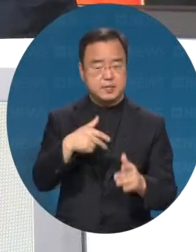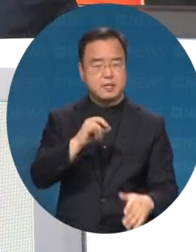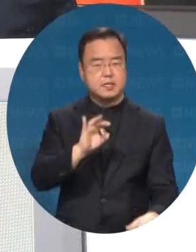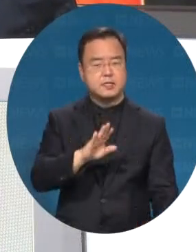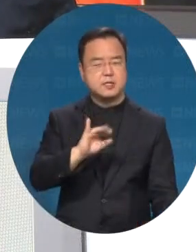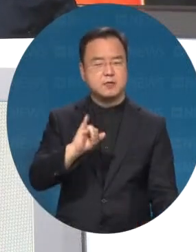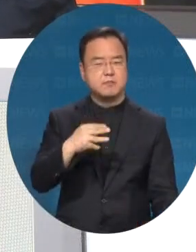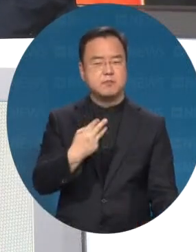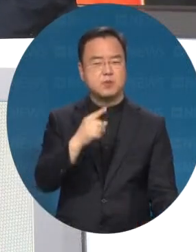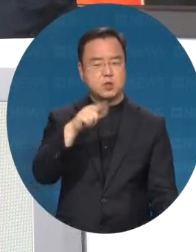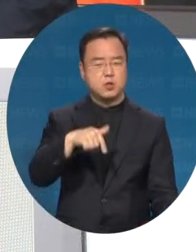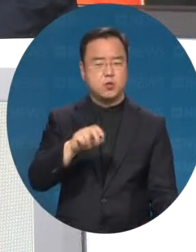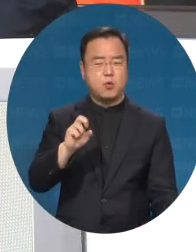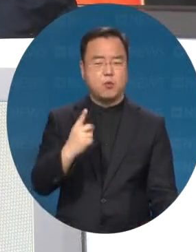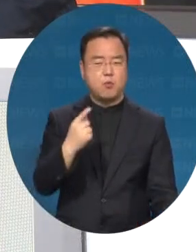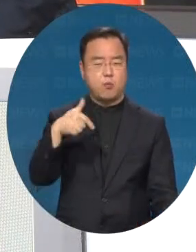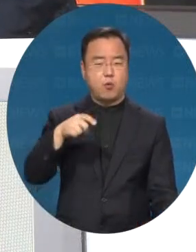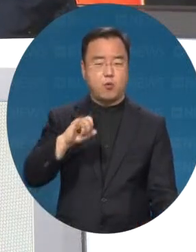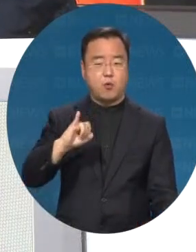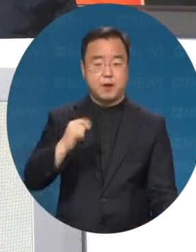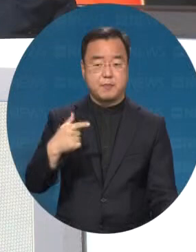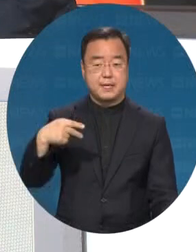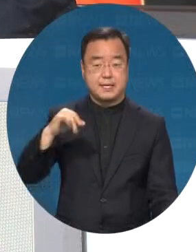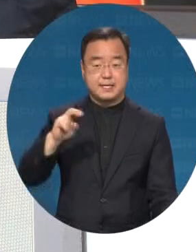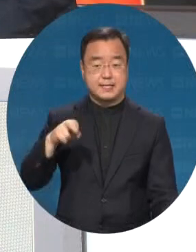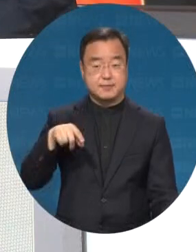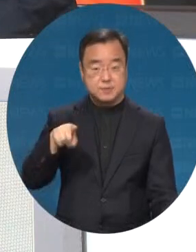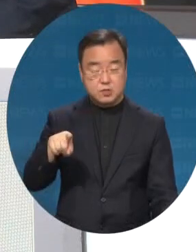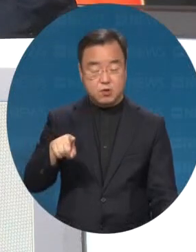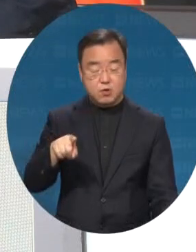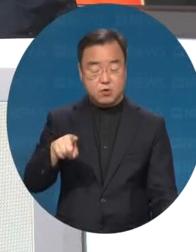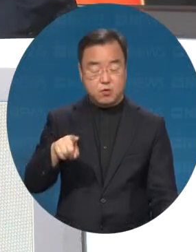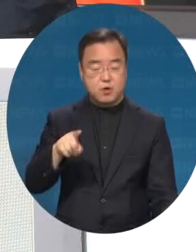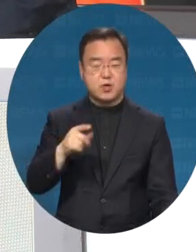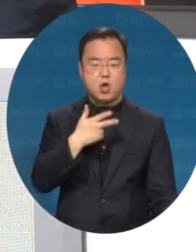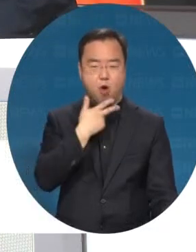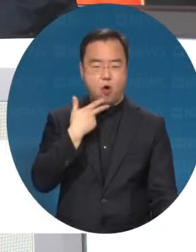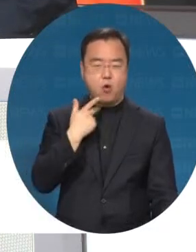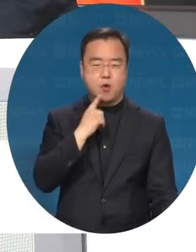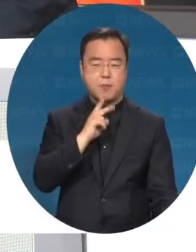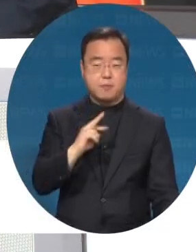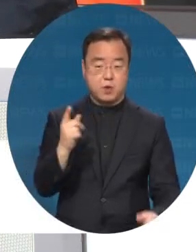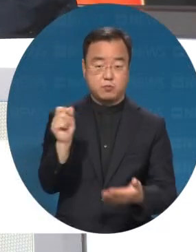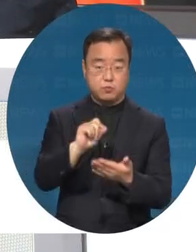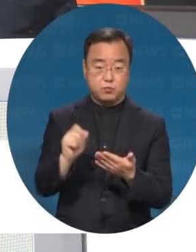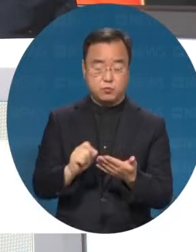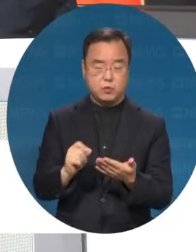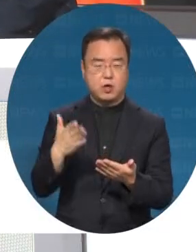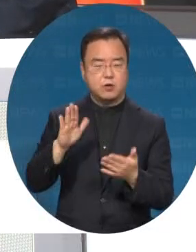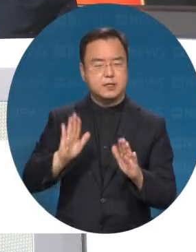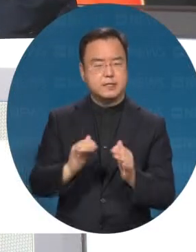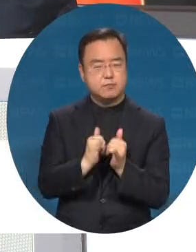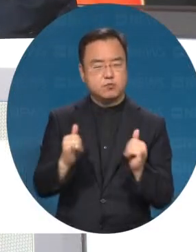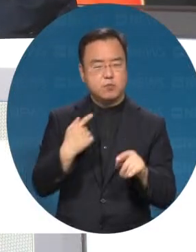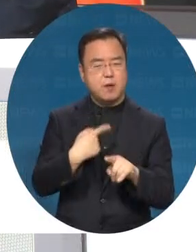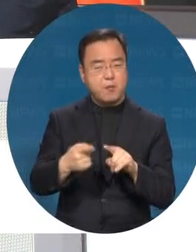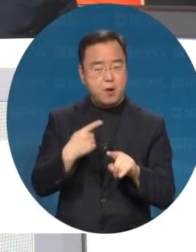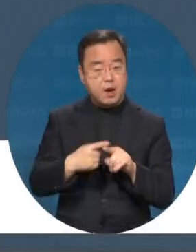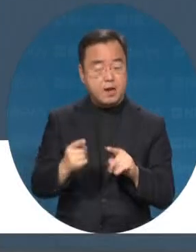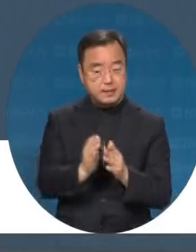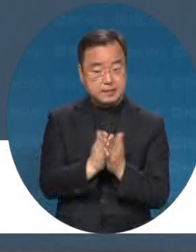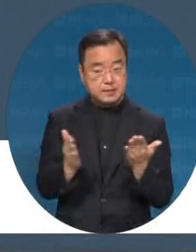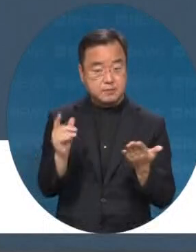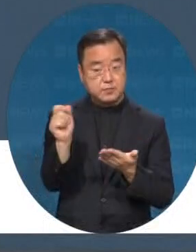목민심서 같은 우리 고전을 영문으로 번역을 해 오셨는데요 이번에는 인물의 평소에 쓰셨습니다 이유가 있을까요네